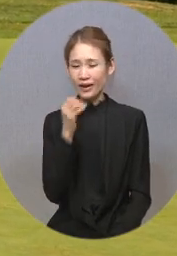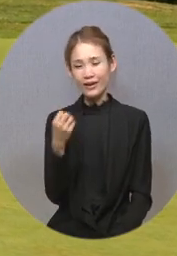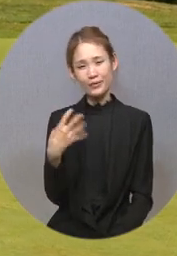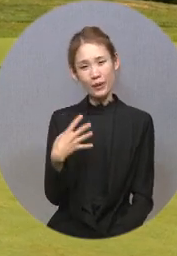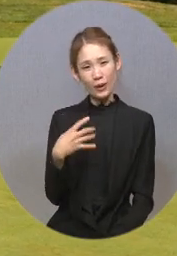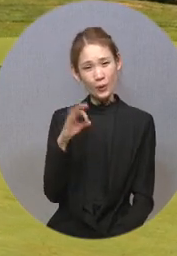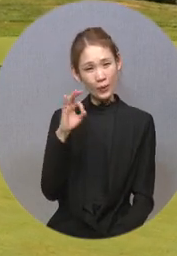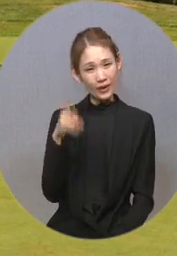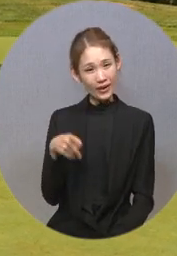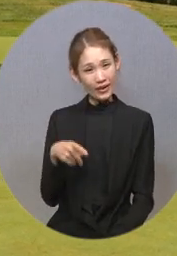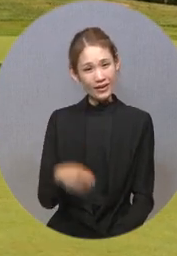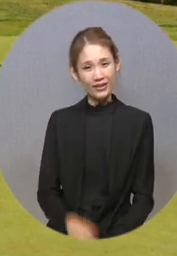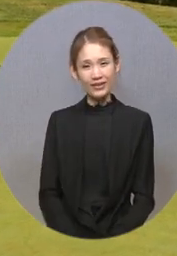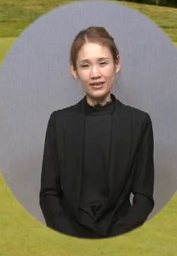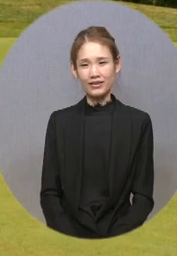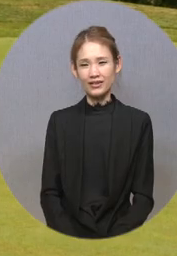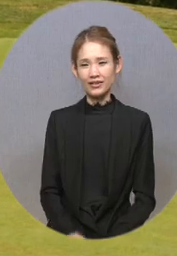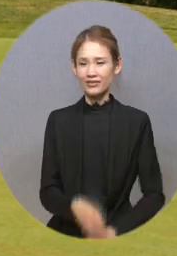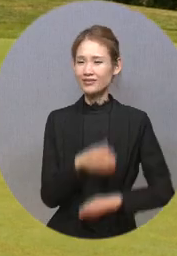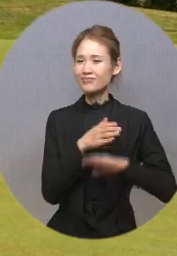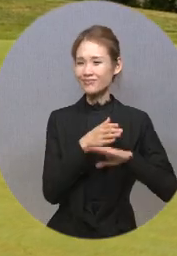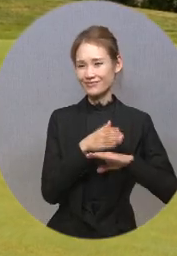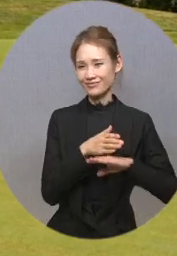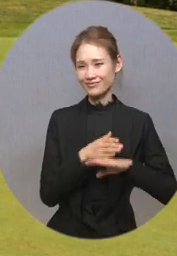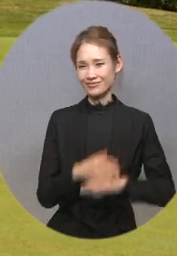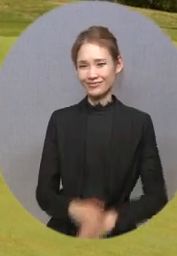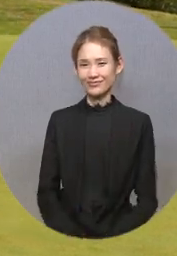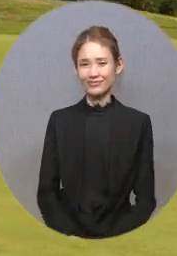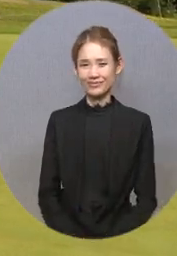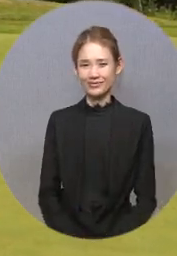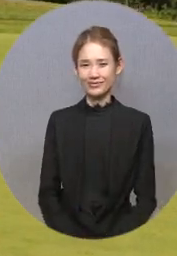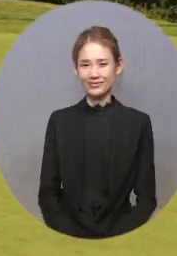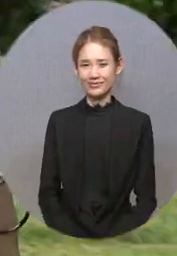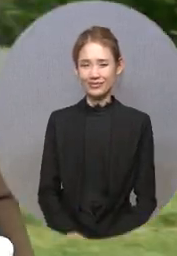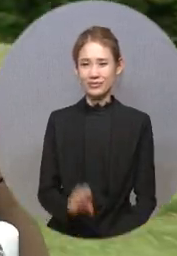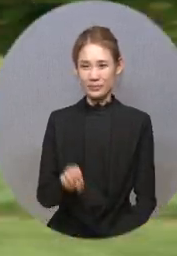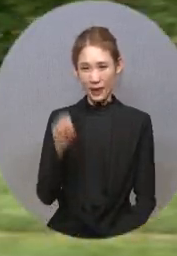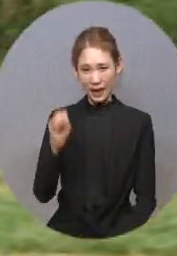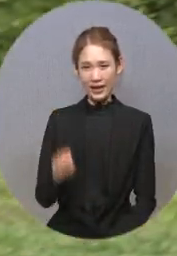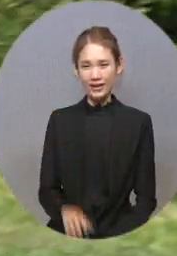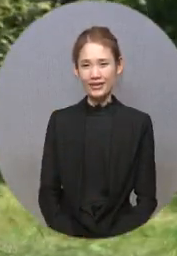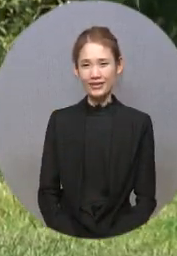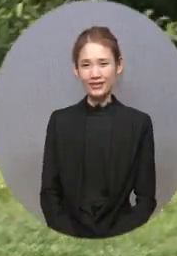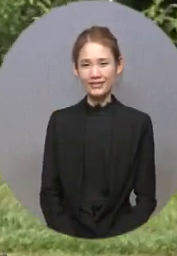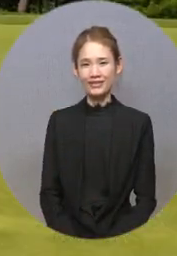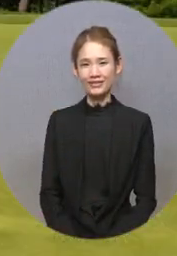오케이야? 어, 감사합니다. 집어 집어. 어, 딱 집어야지.